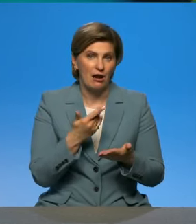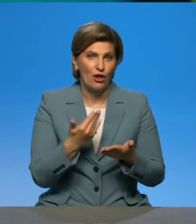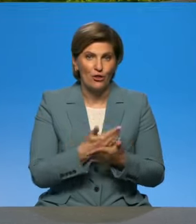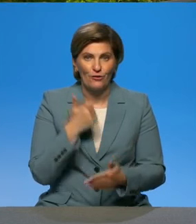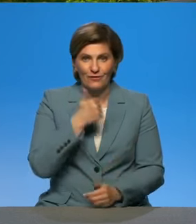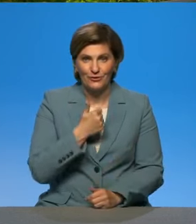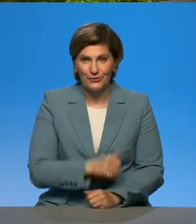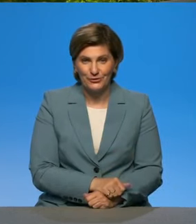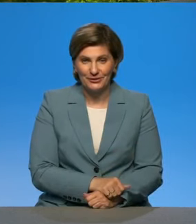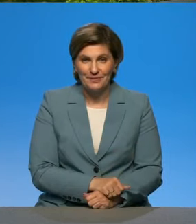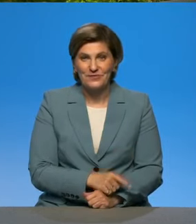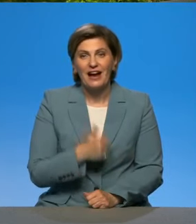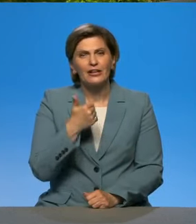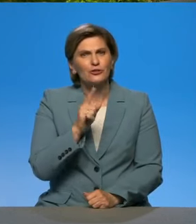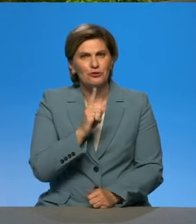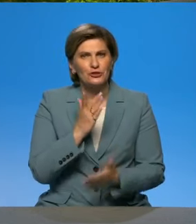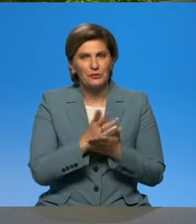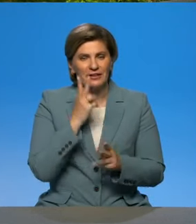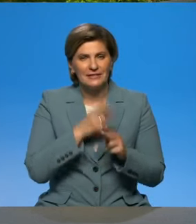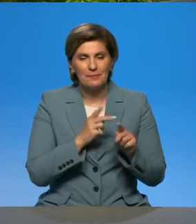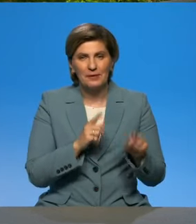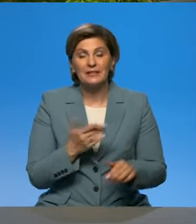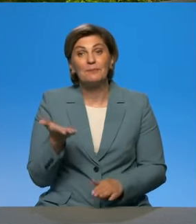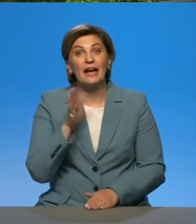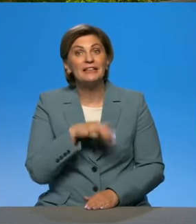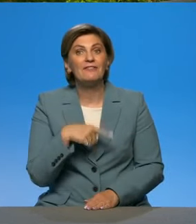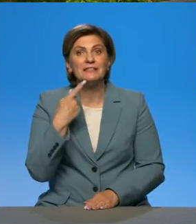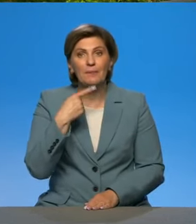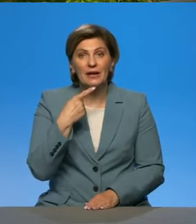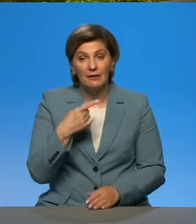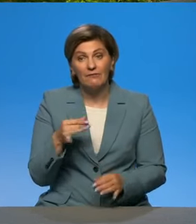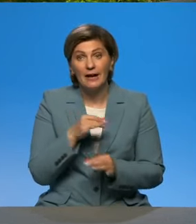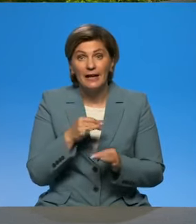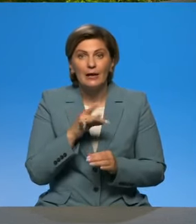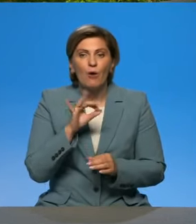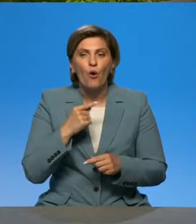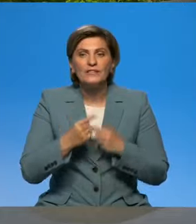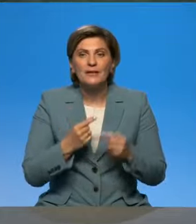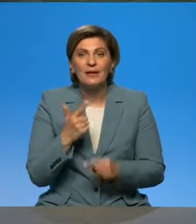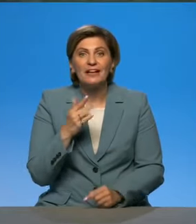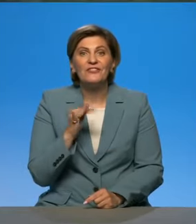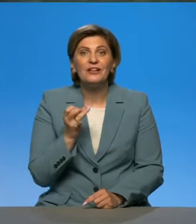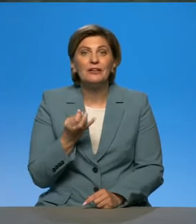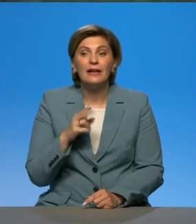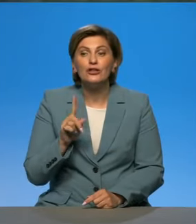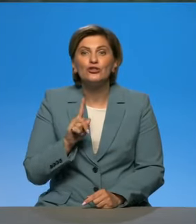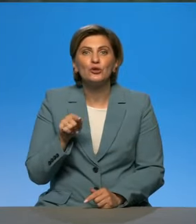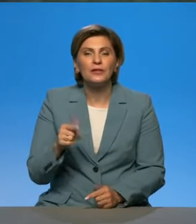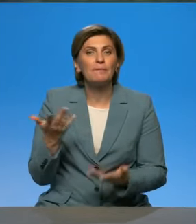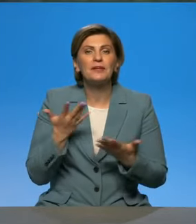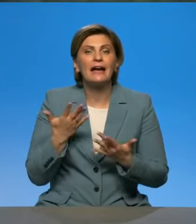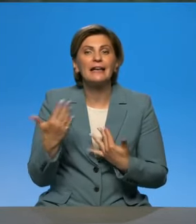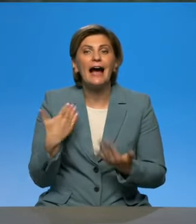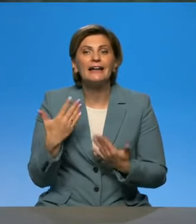да? Как хорошо, что есть братья. А давайте вот поговорим о современной Гвинее, да? Что это за страна? Какие отношения